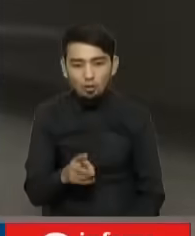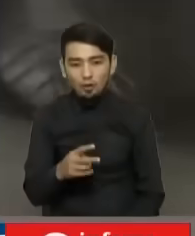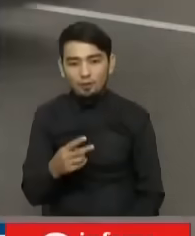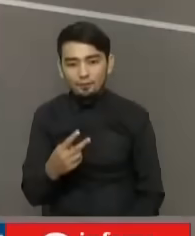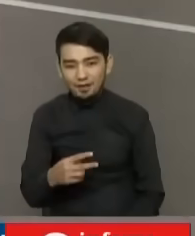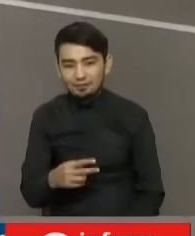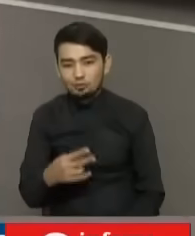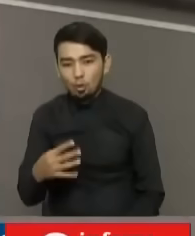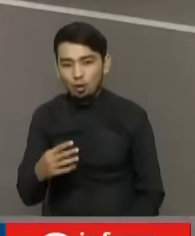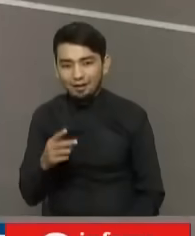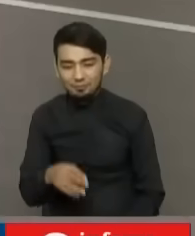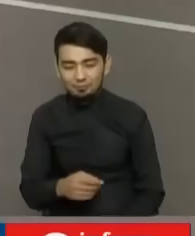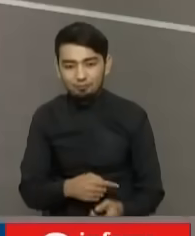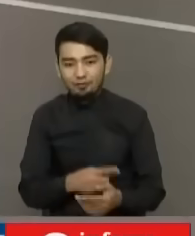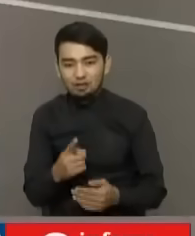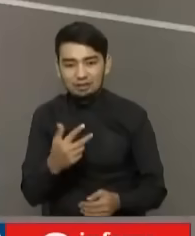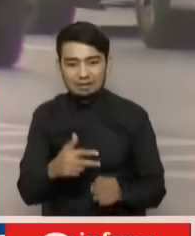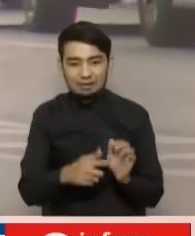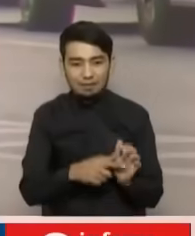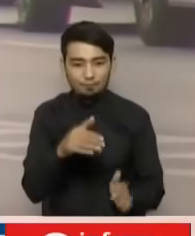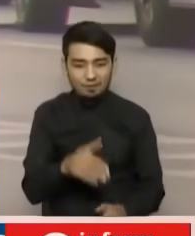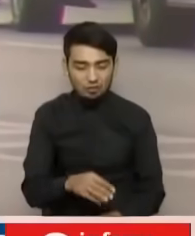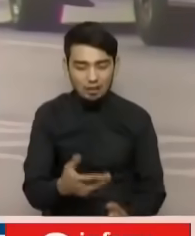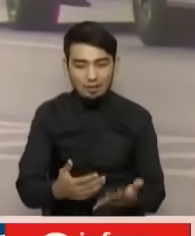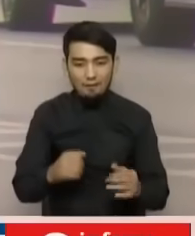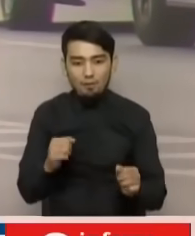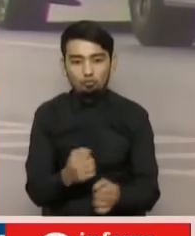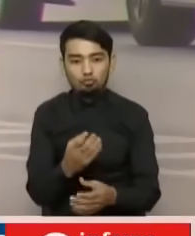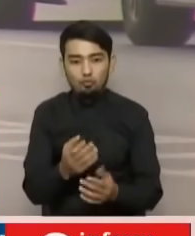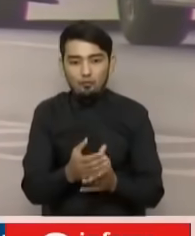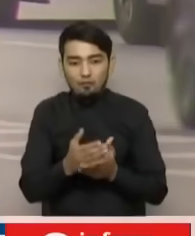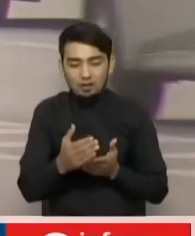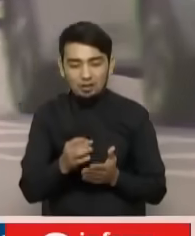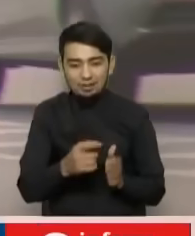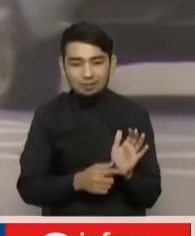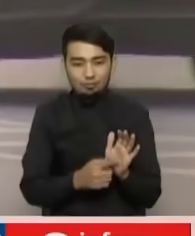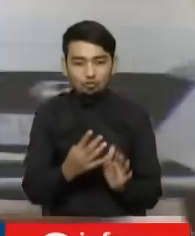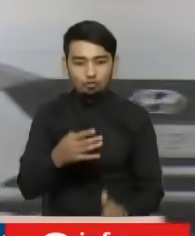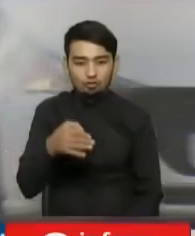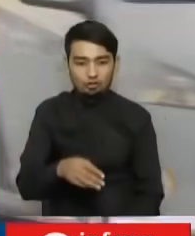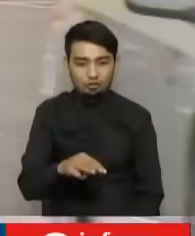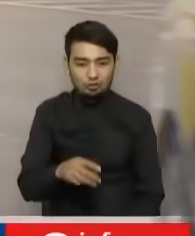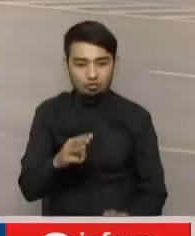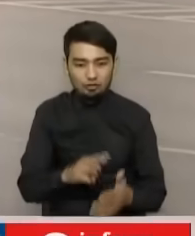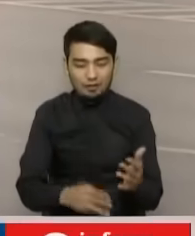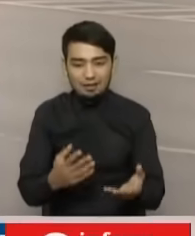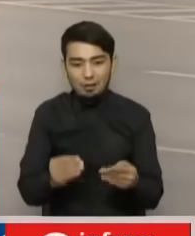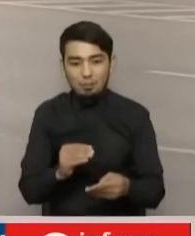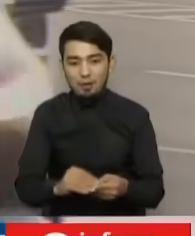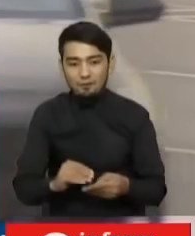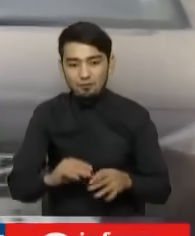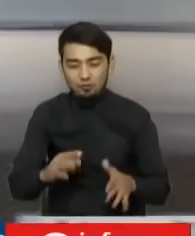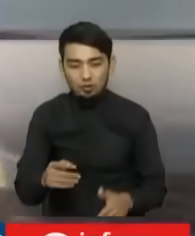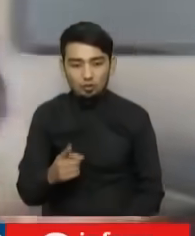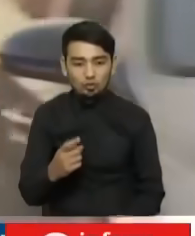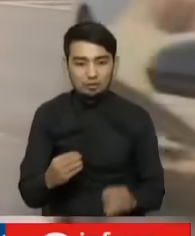шақырымға дейін 37 мың теңге айыппұл салынады. Жылдамдық одан жоғары болса 74 мың теңге төлейсіз, ал қайталанған жағдайда айыппұл